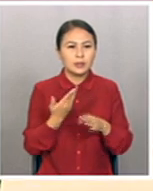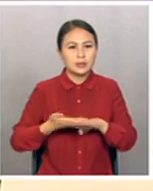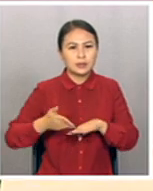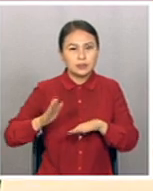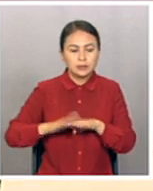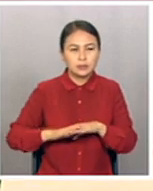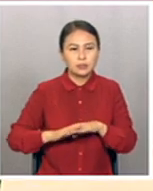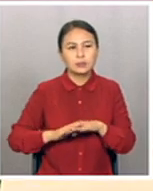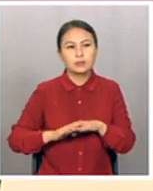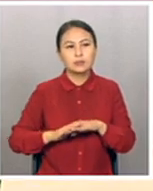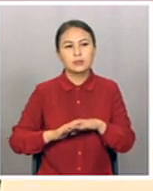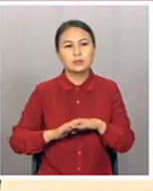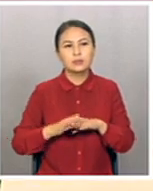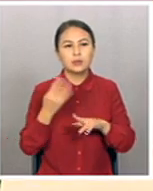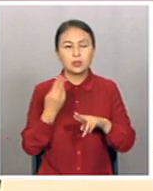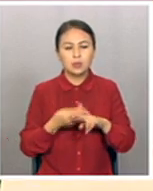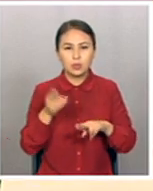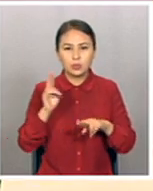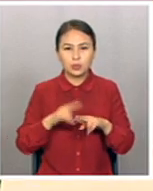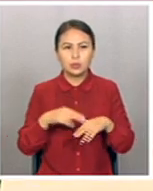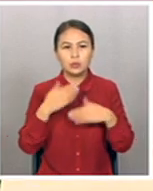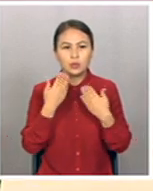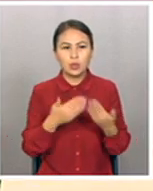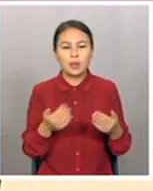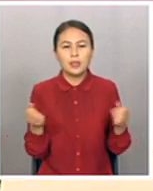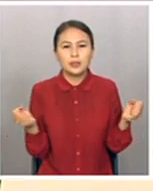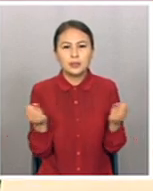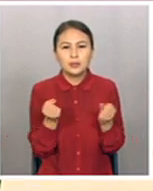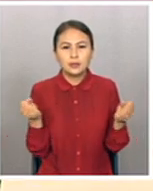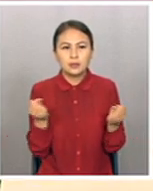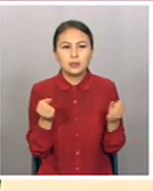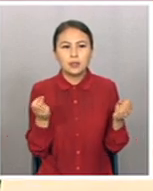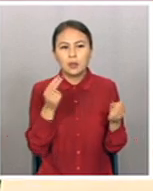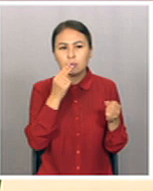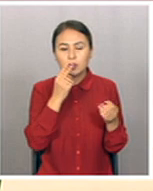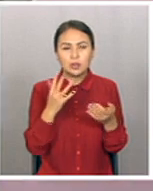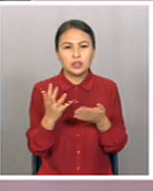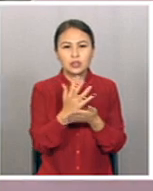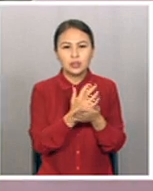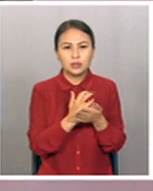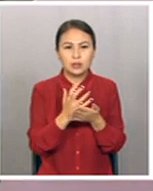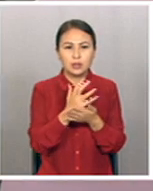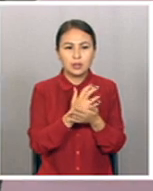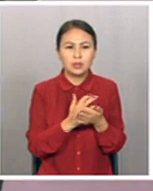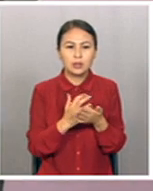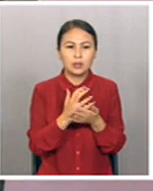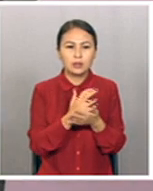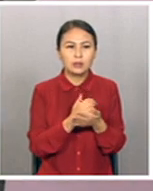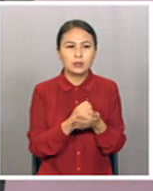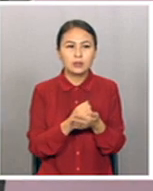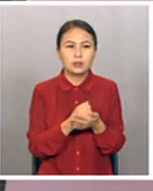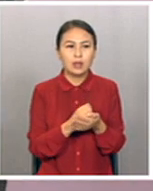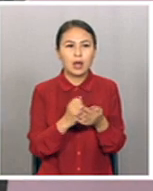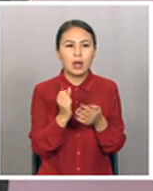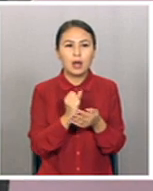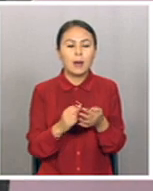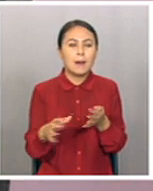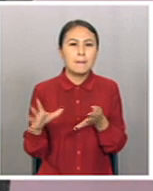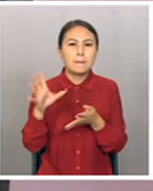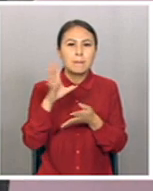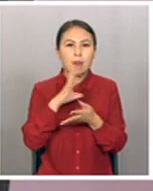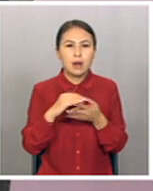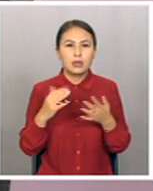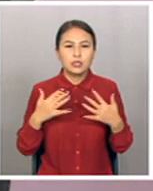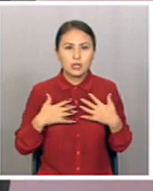соғады. Сол үшін олар қысқа азық жинайды. Ал балалар, барлық